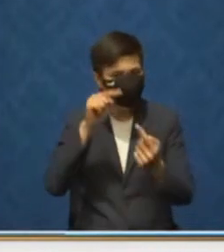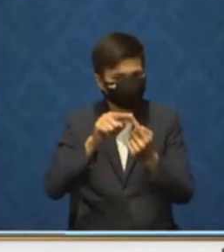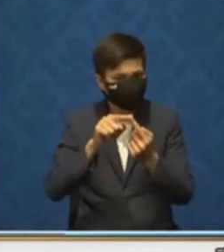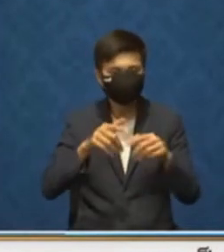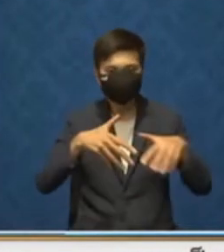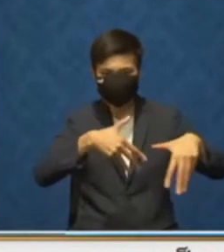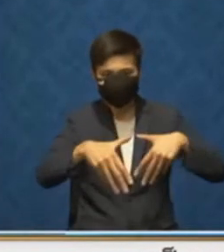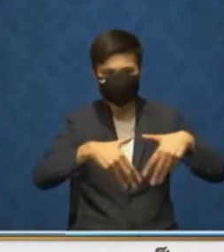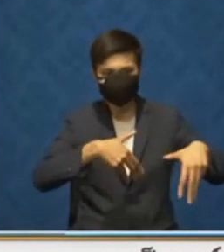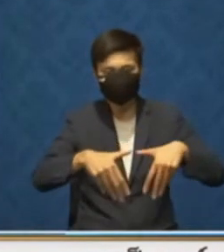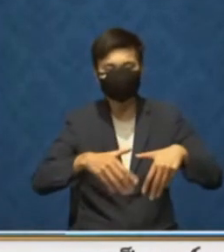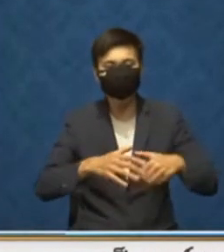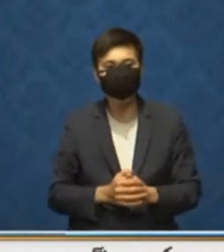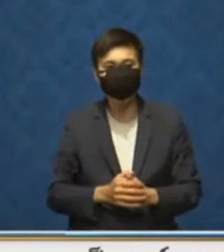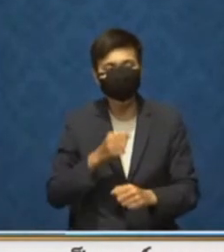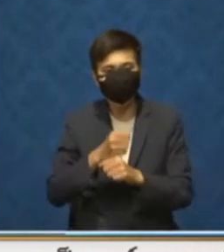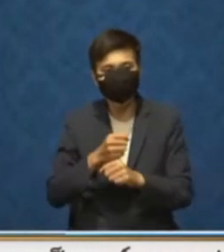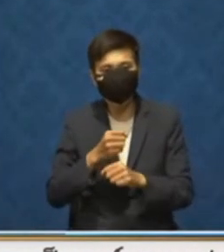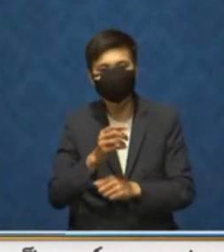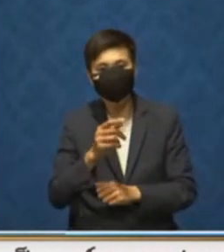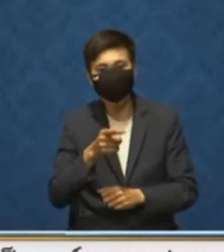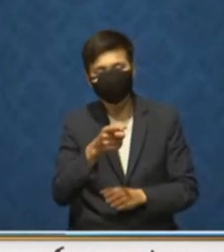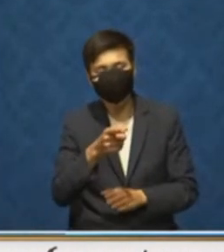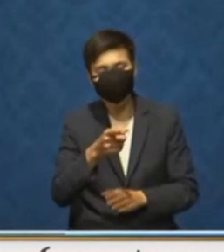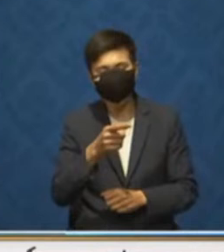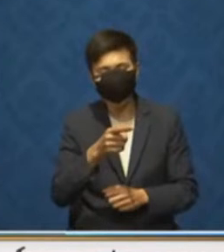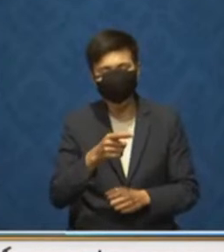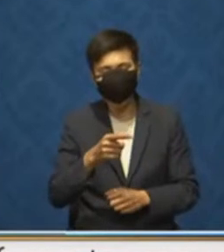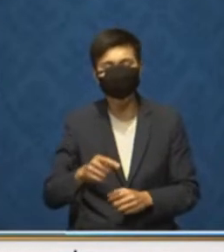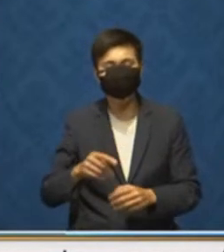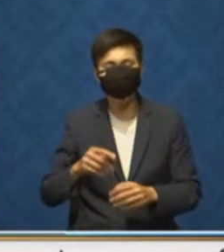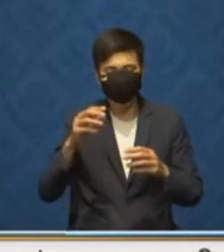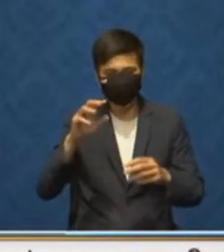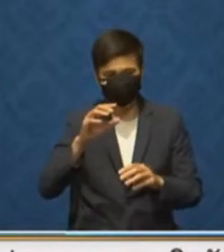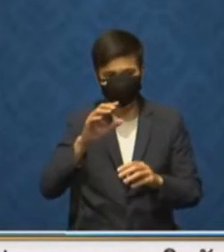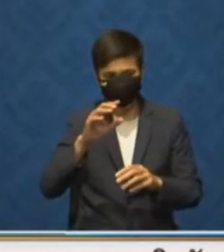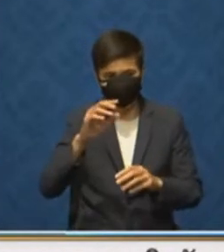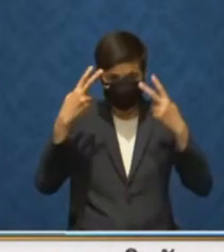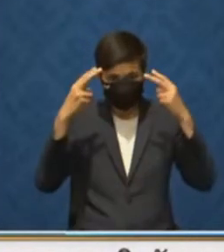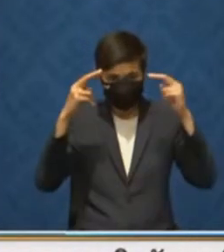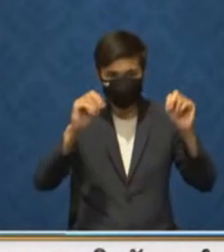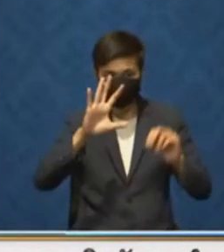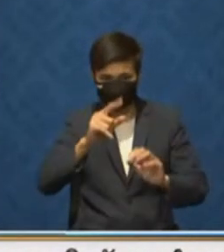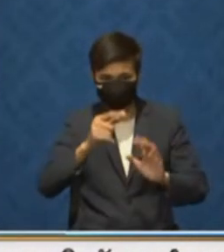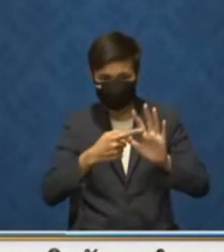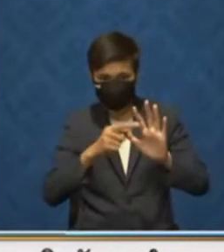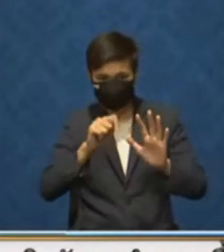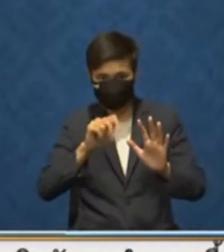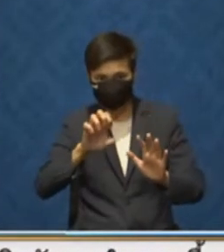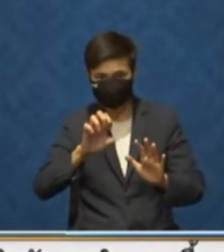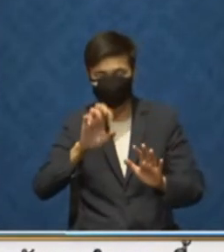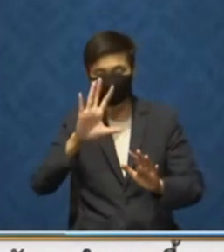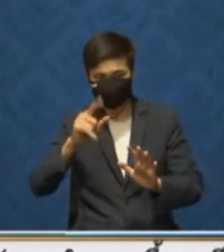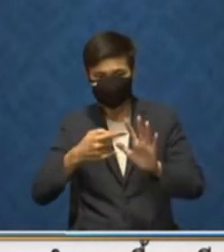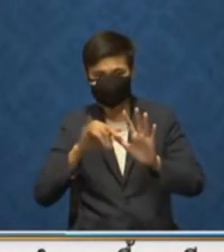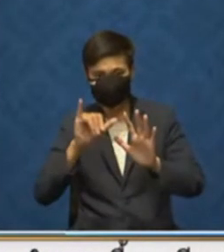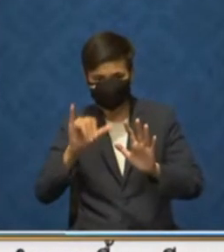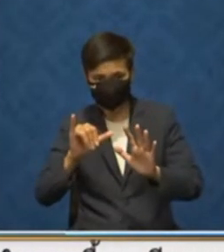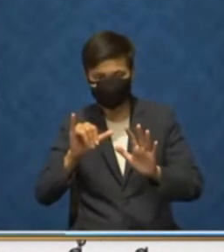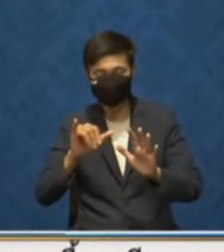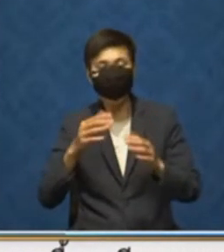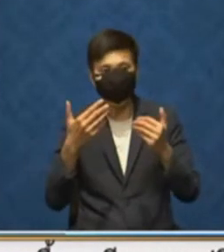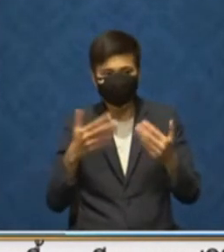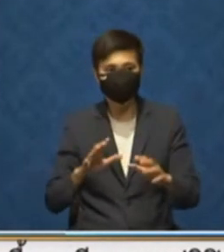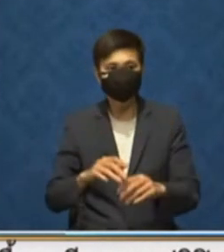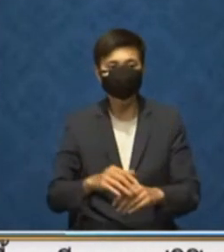ทำให้ท่านชายได้ลงตำแหน่งนายกปีต่อมานะครับหลังจากนั้นท่านพ่อเด็กเพลงก็ได้รับการโปรด